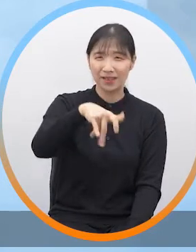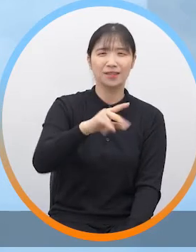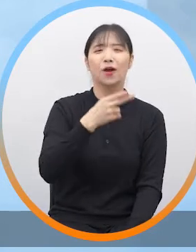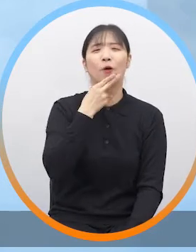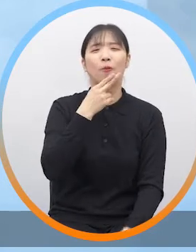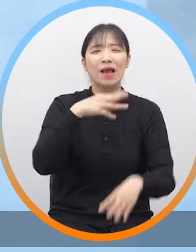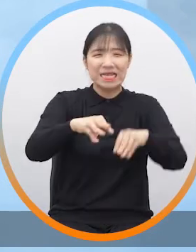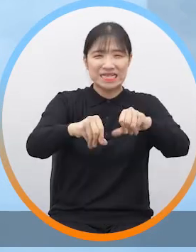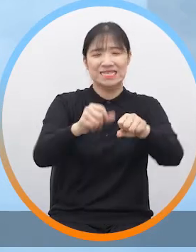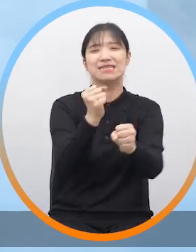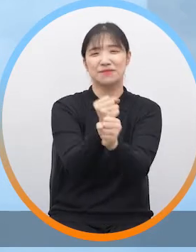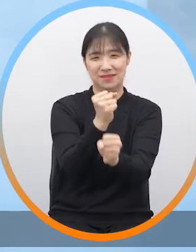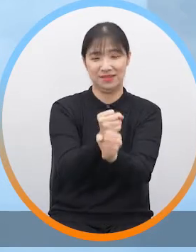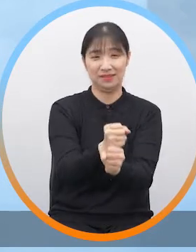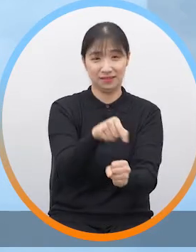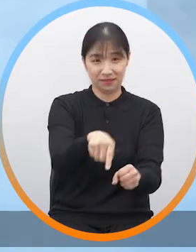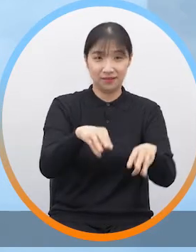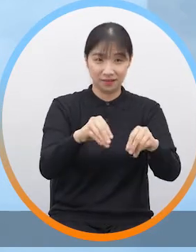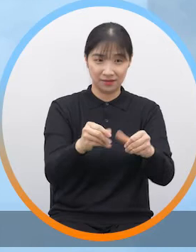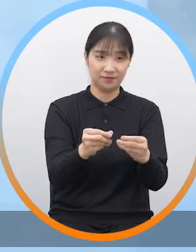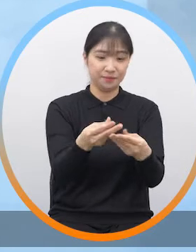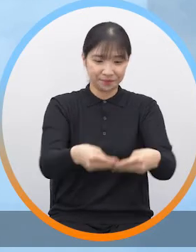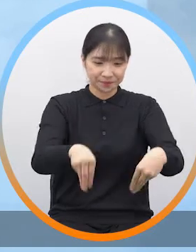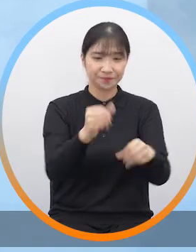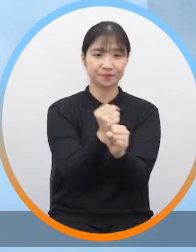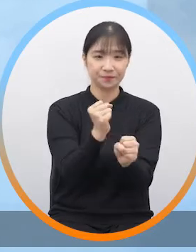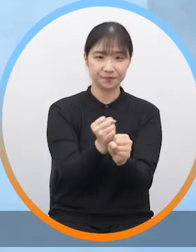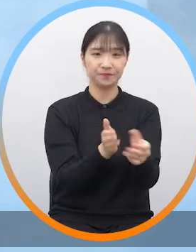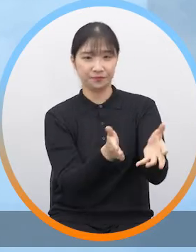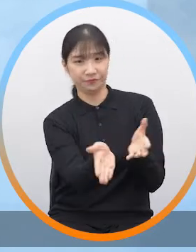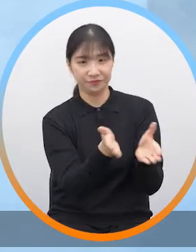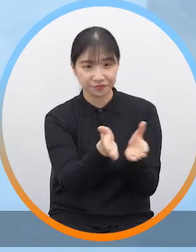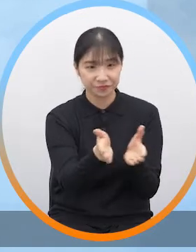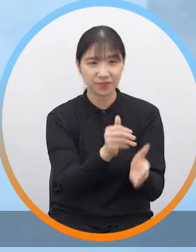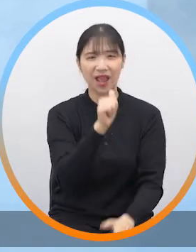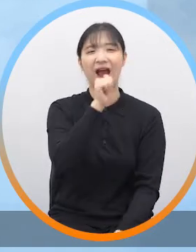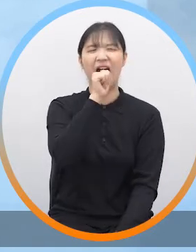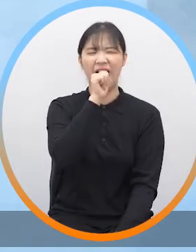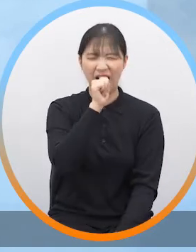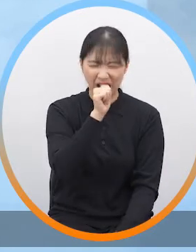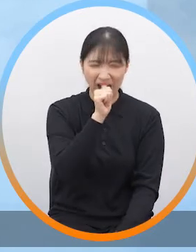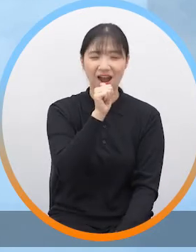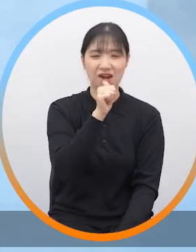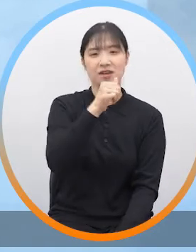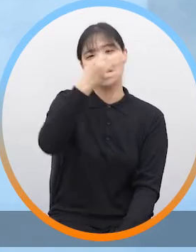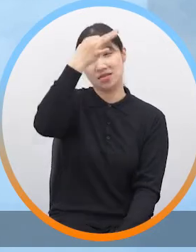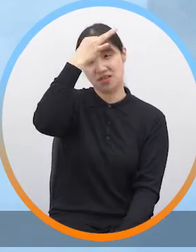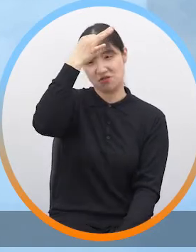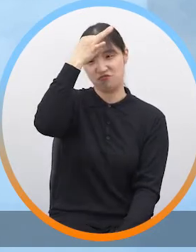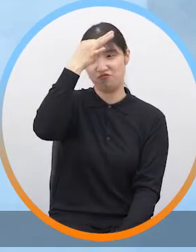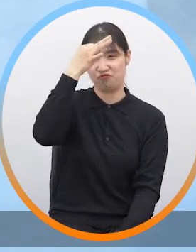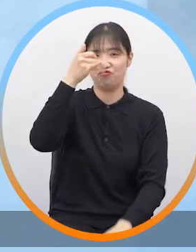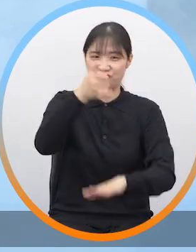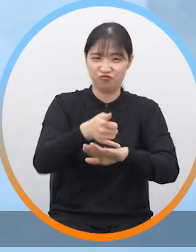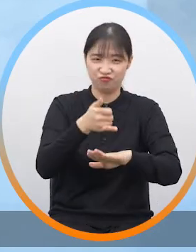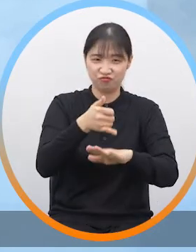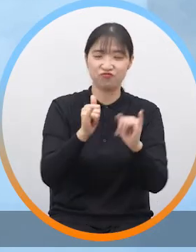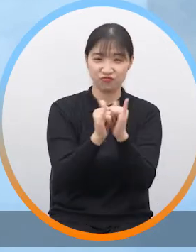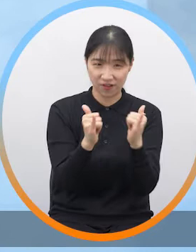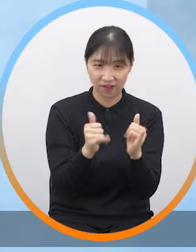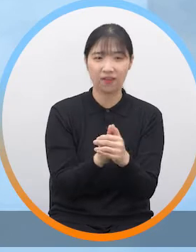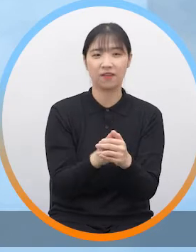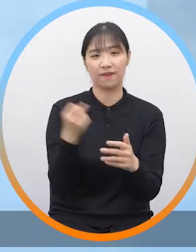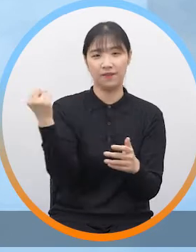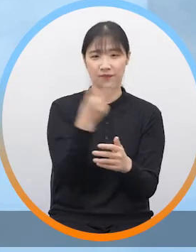토기죠. 그 토기를 만드는 도공들, 주물을 잘 다루는 철이나 동을 잘 다루는